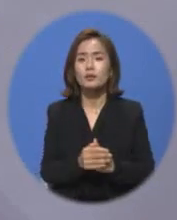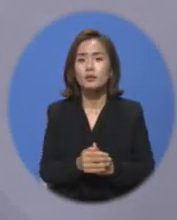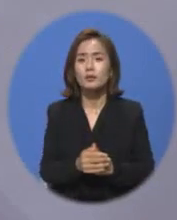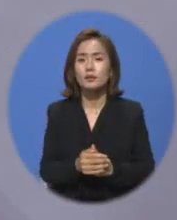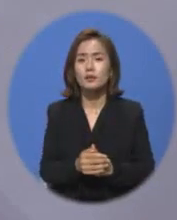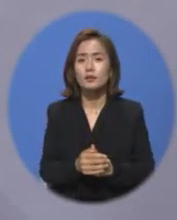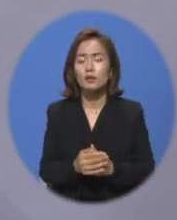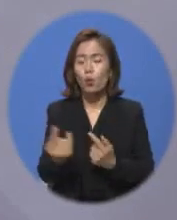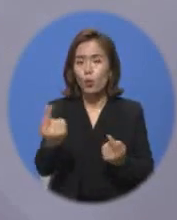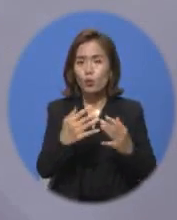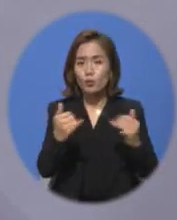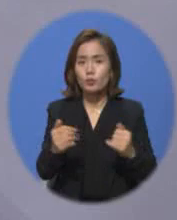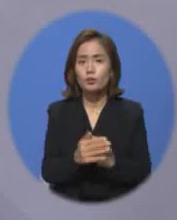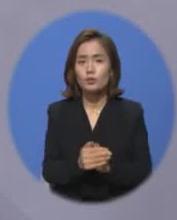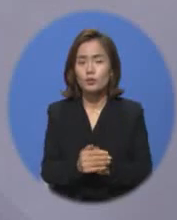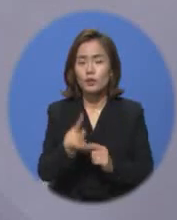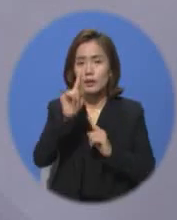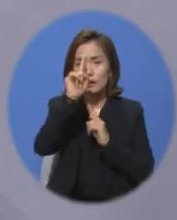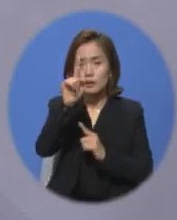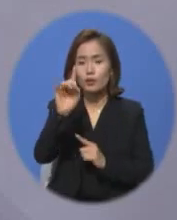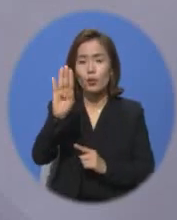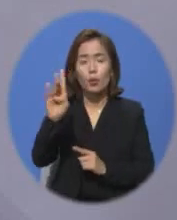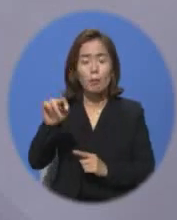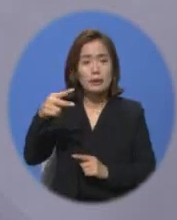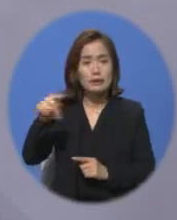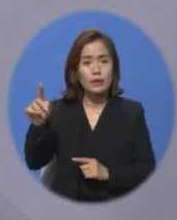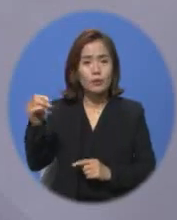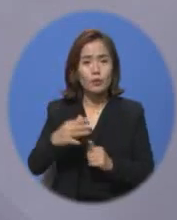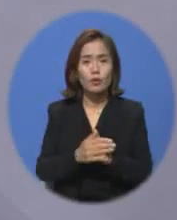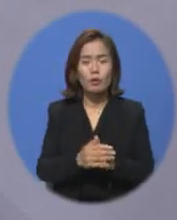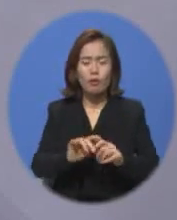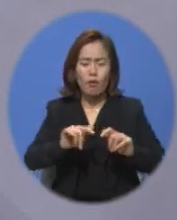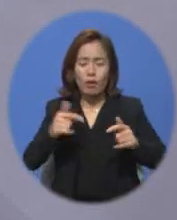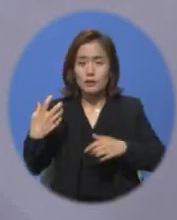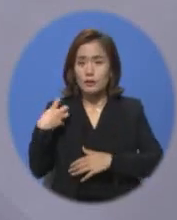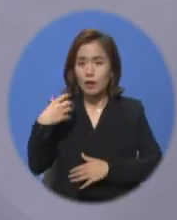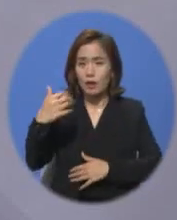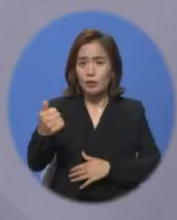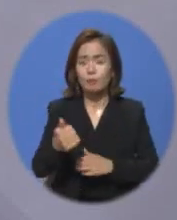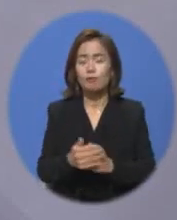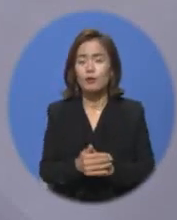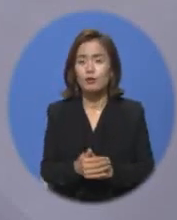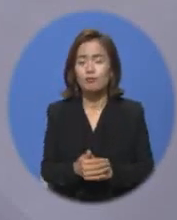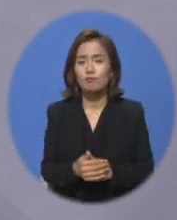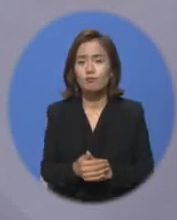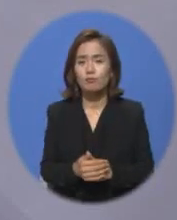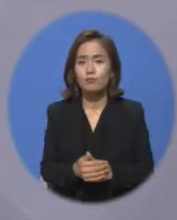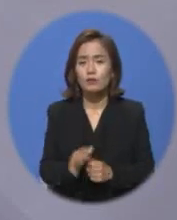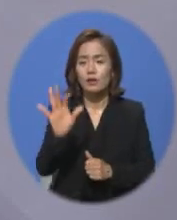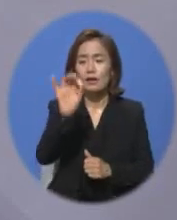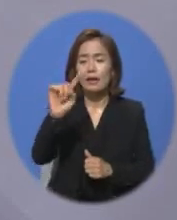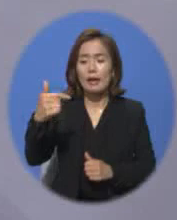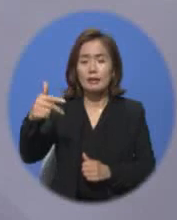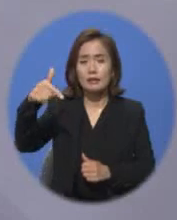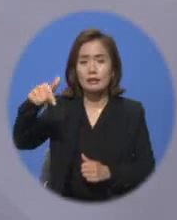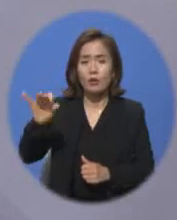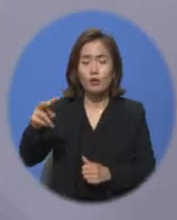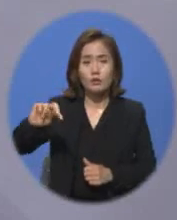이아닙니다.이용범박사(아시아 이상주의),허신행전국무장관 (조선혁명시대), 그리고